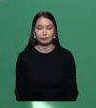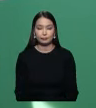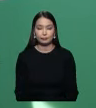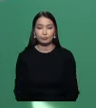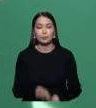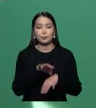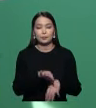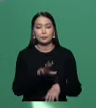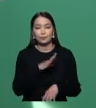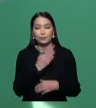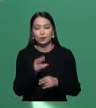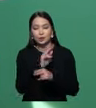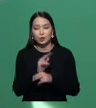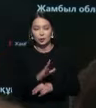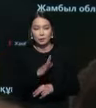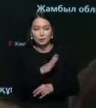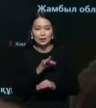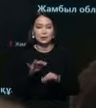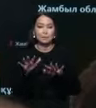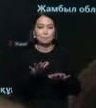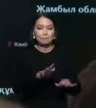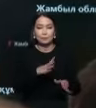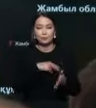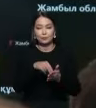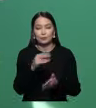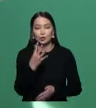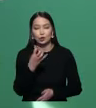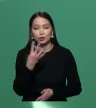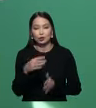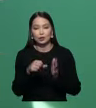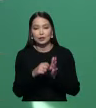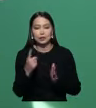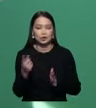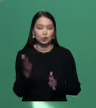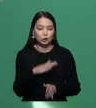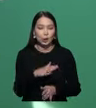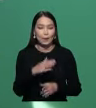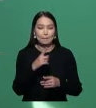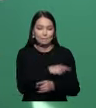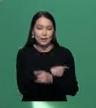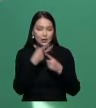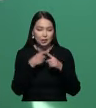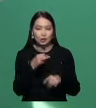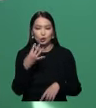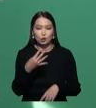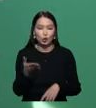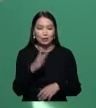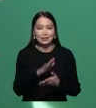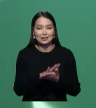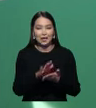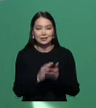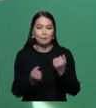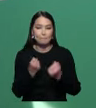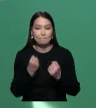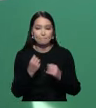Проведен капитальный ремонт 11 объектов. Приобретено 446 единиц медицинского оборудования и 40 единиц санитарного